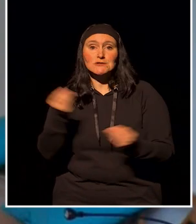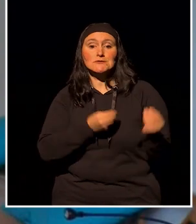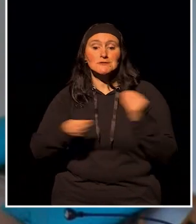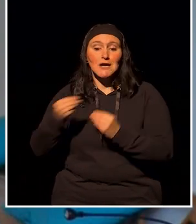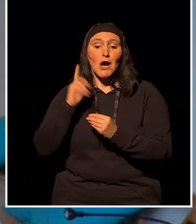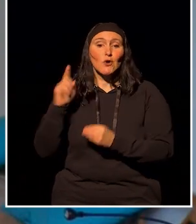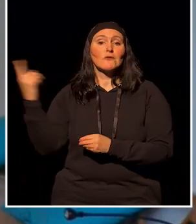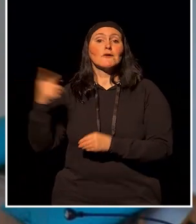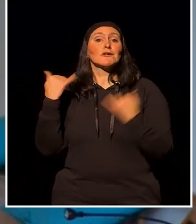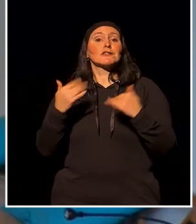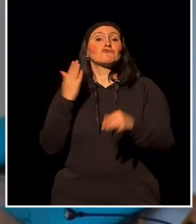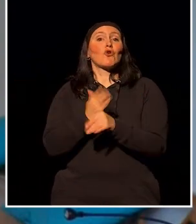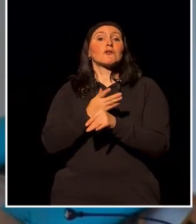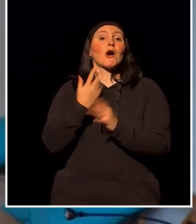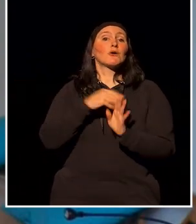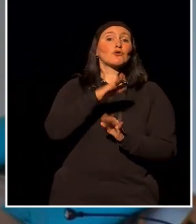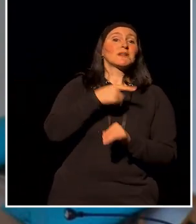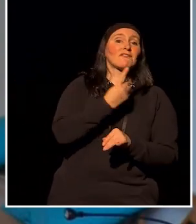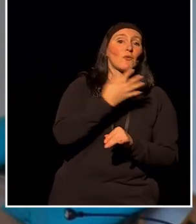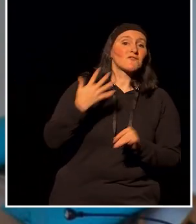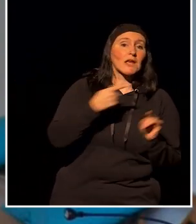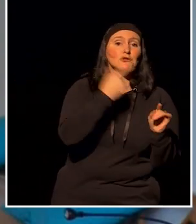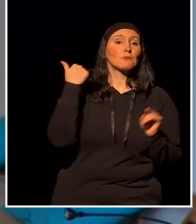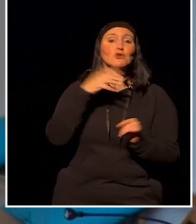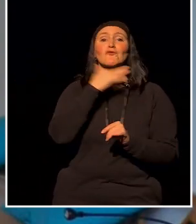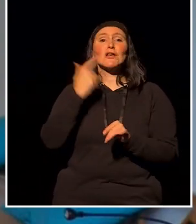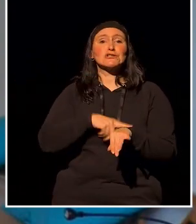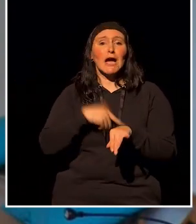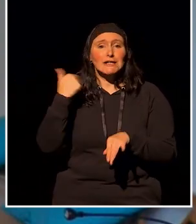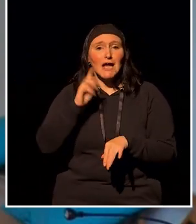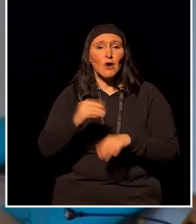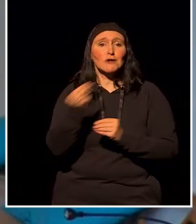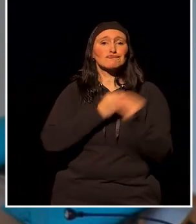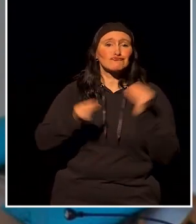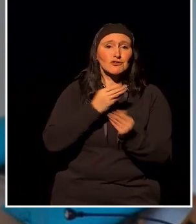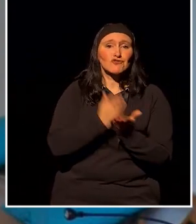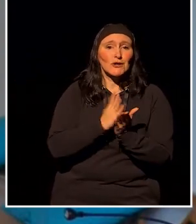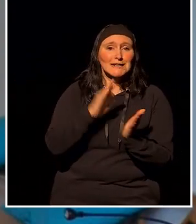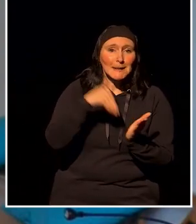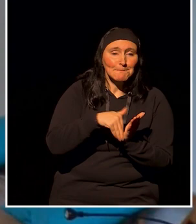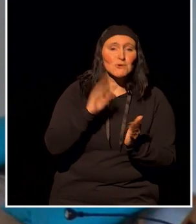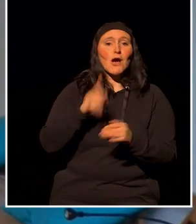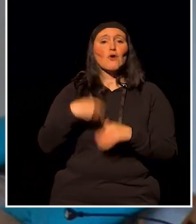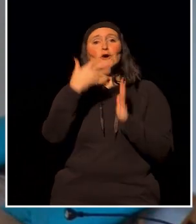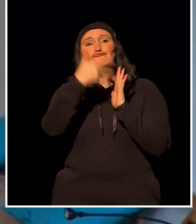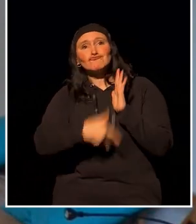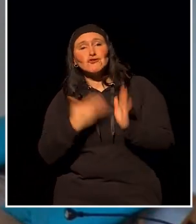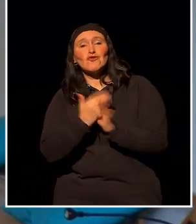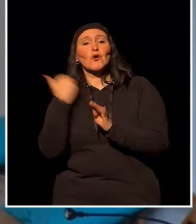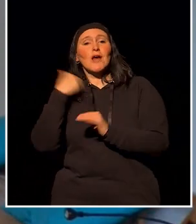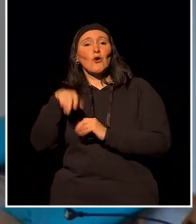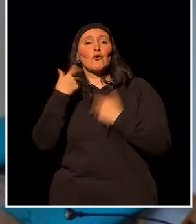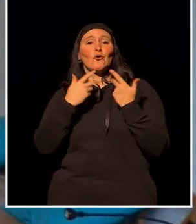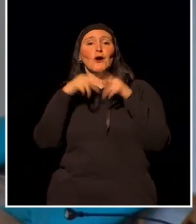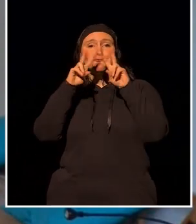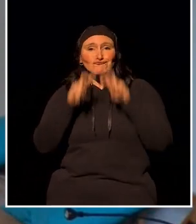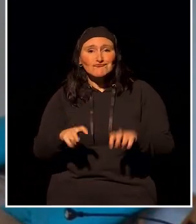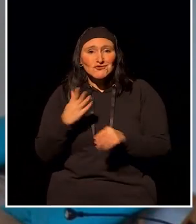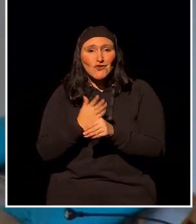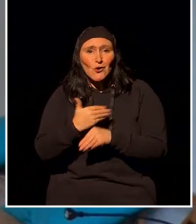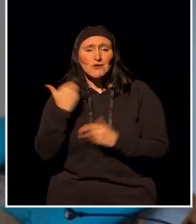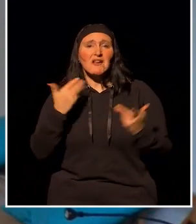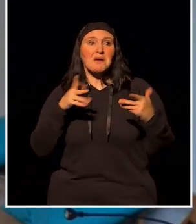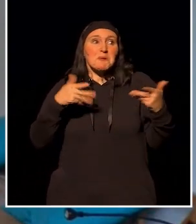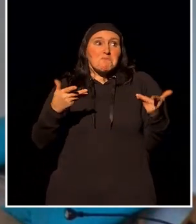mit der Documenta 15 verbracht und vor allem natürlich auch die ganze Rezeption studiert. Was für Perspektiven ergeben sich denn da aus